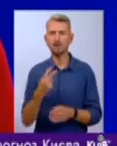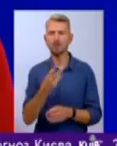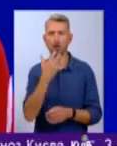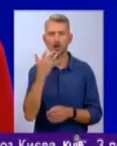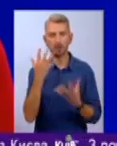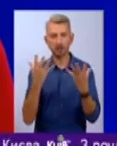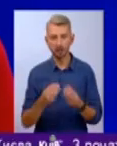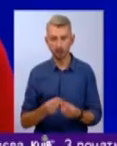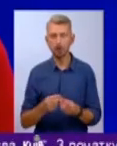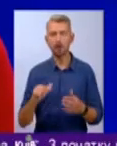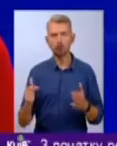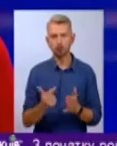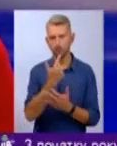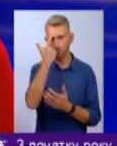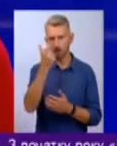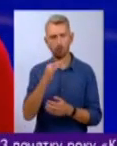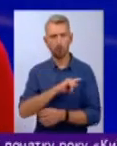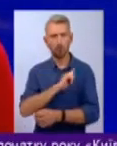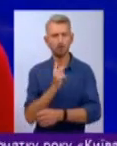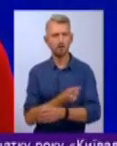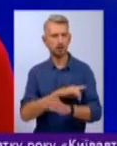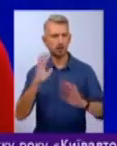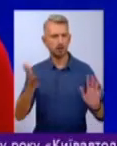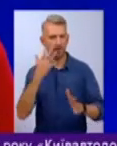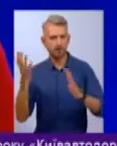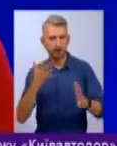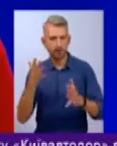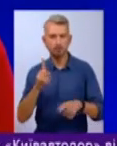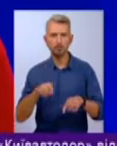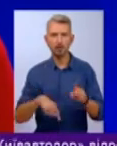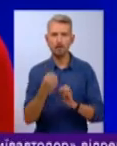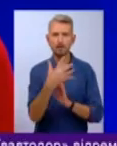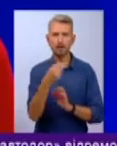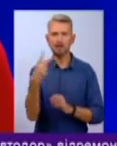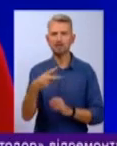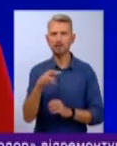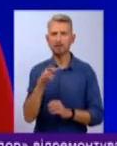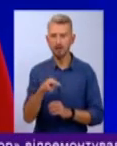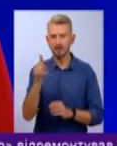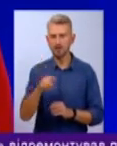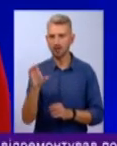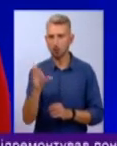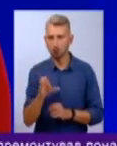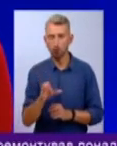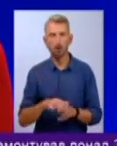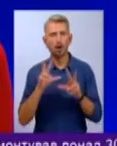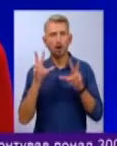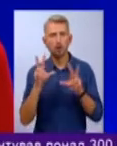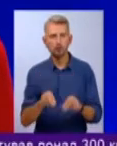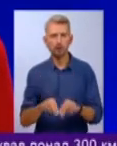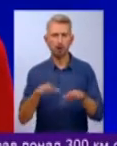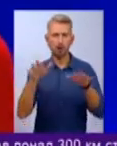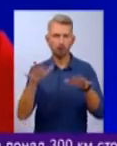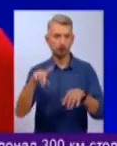днів синоптики знову попереджають про сильний шквальний вітер, подекуди до 15-20 метрів на секунду. Обіцяють і дощі з